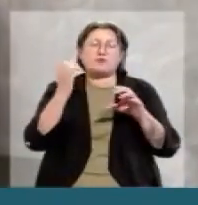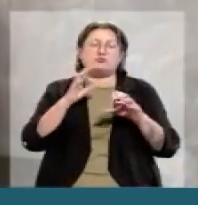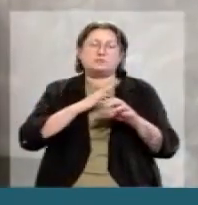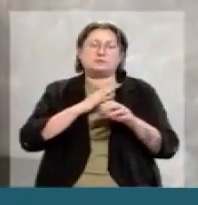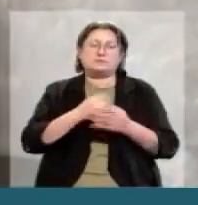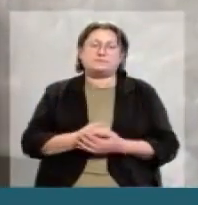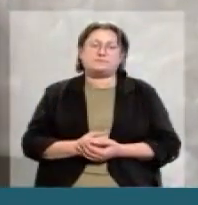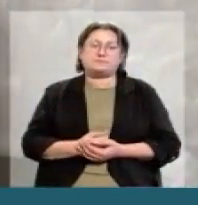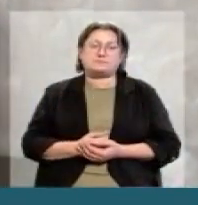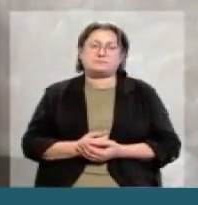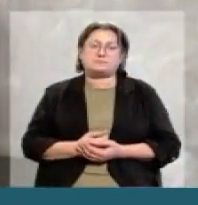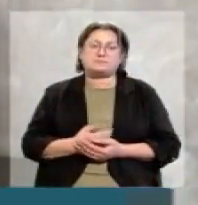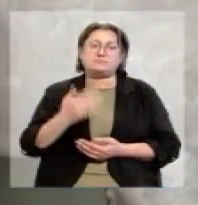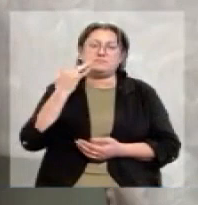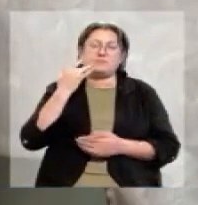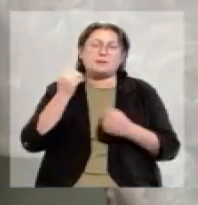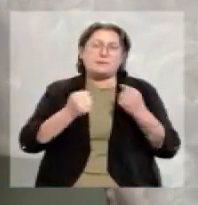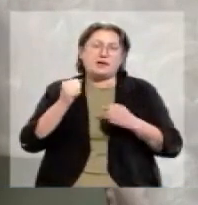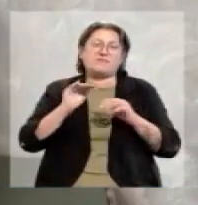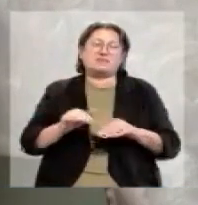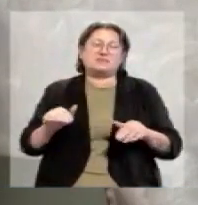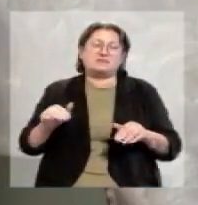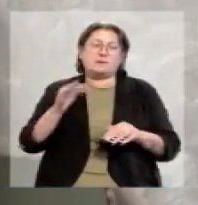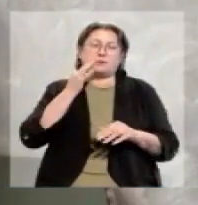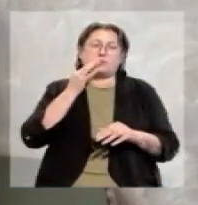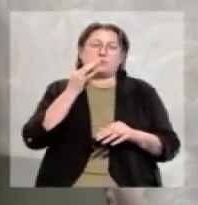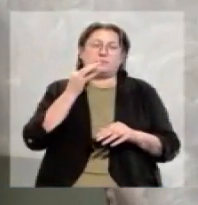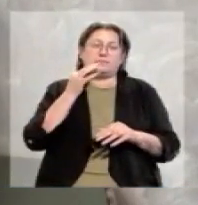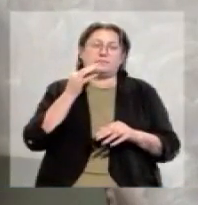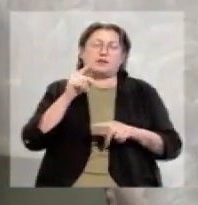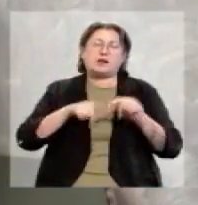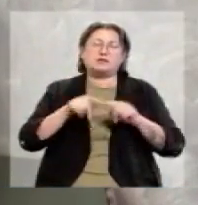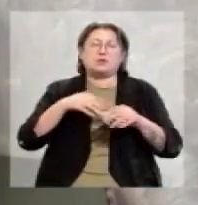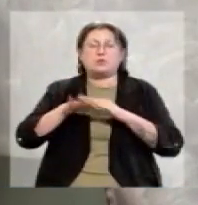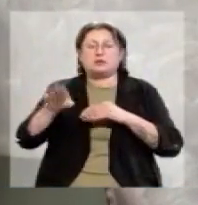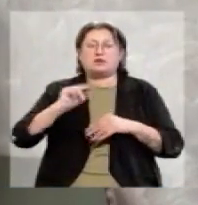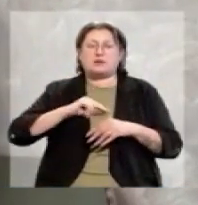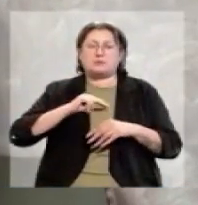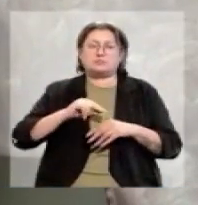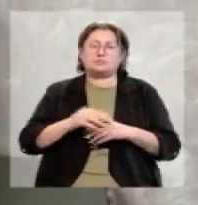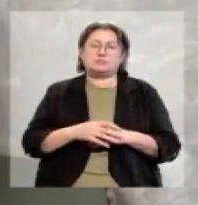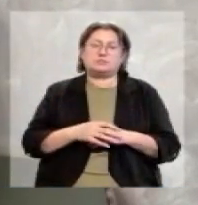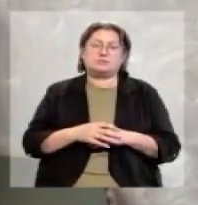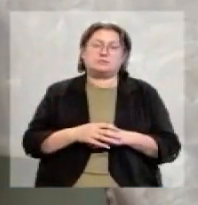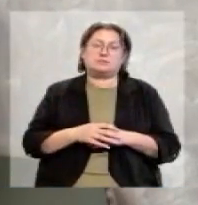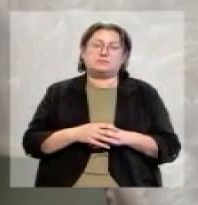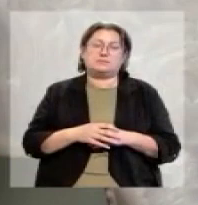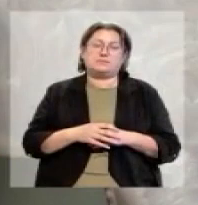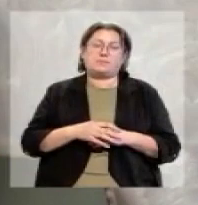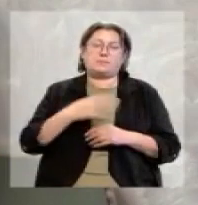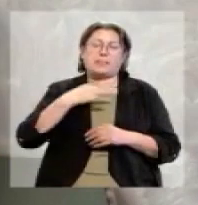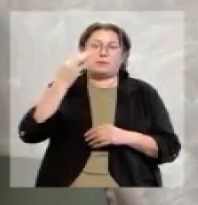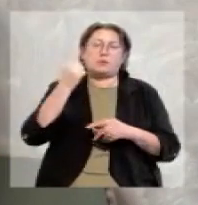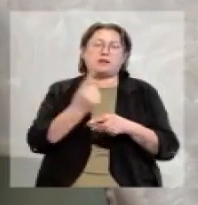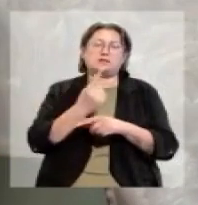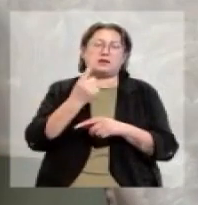мы всегда бегали в детстве. Потом уже родители уходили на работу, я так помню, один